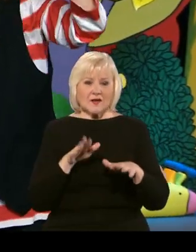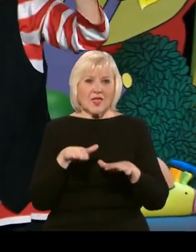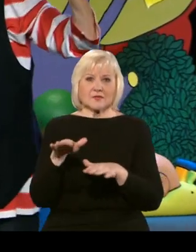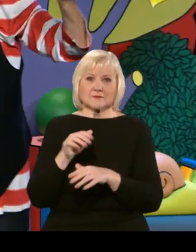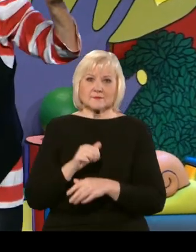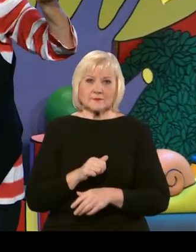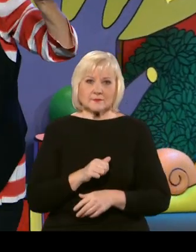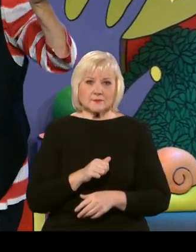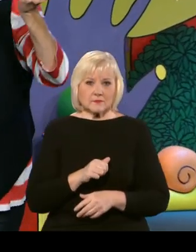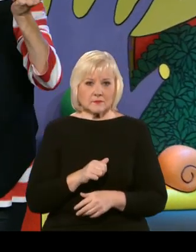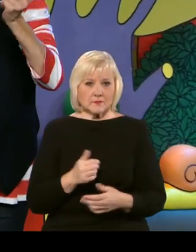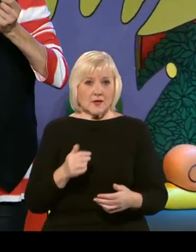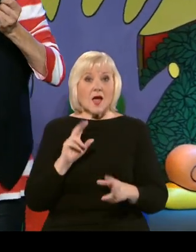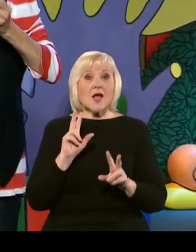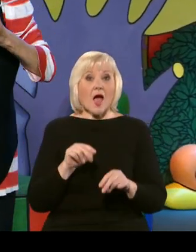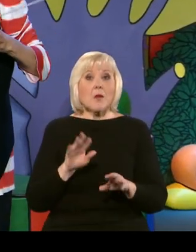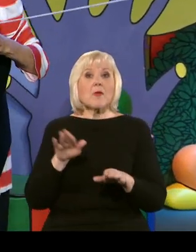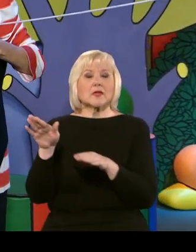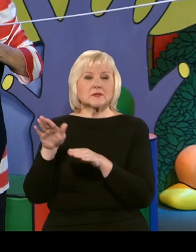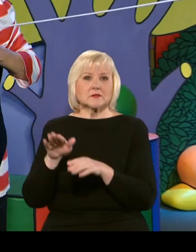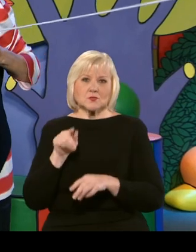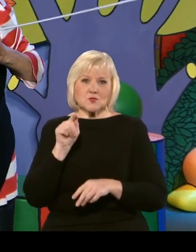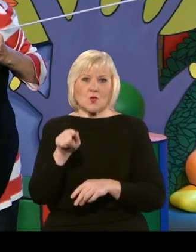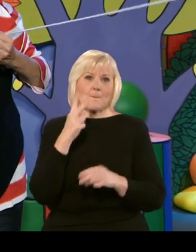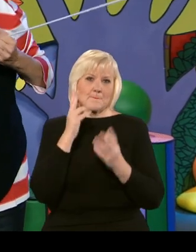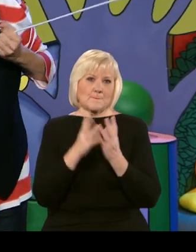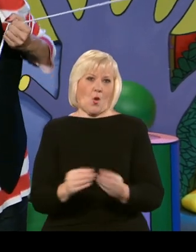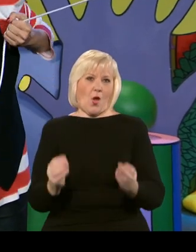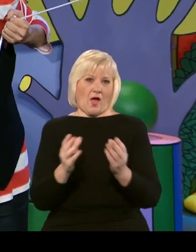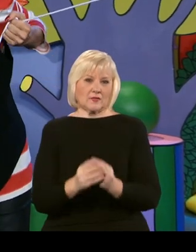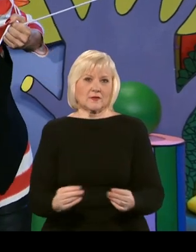Letí nám dráček. A víte, kam letí? Přímo do